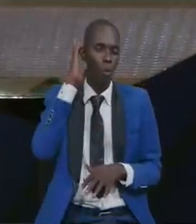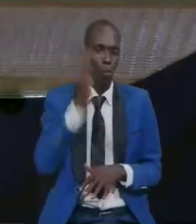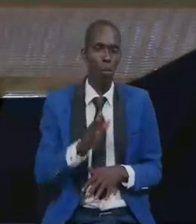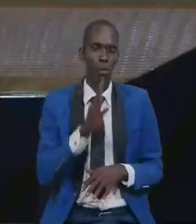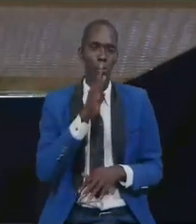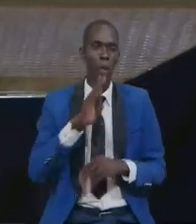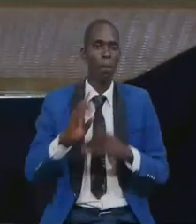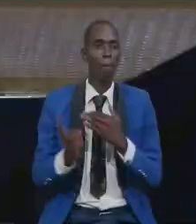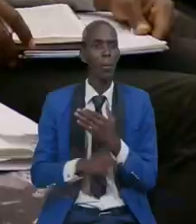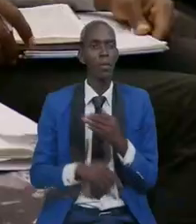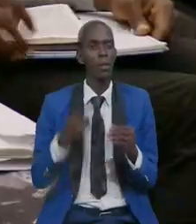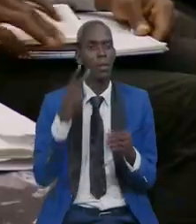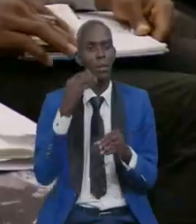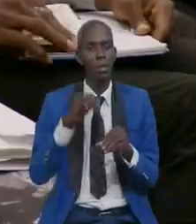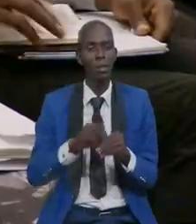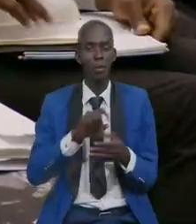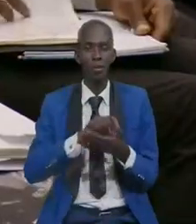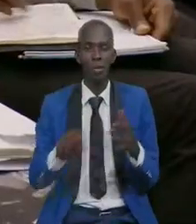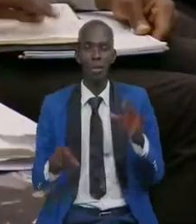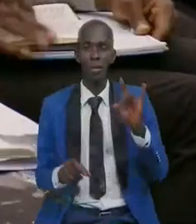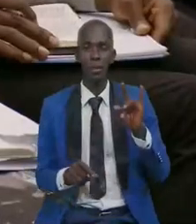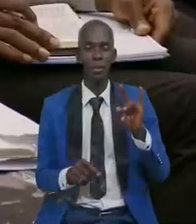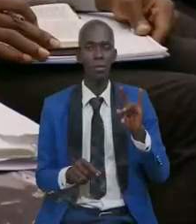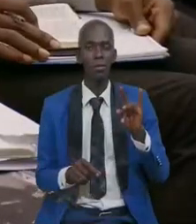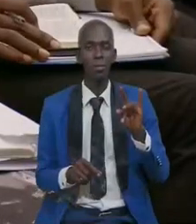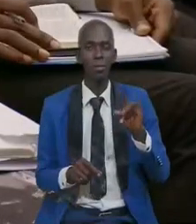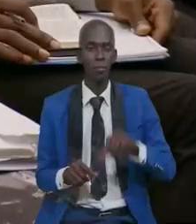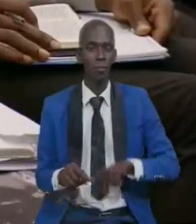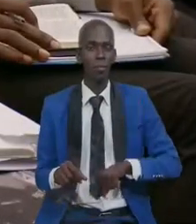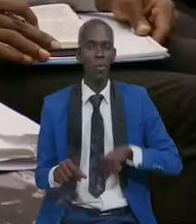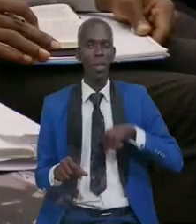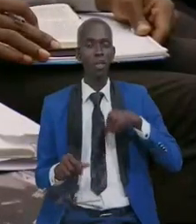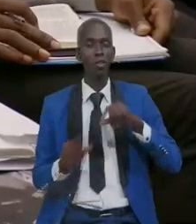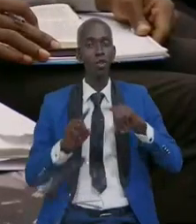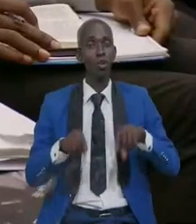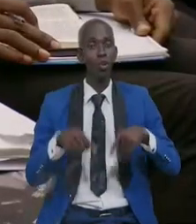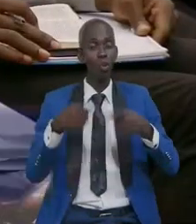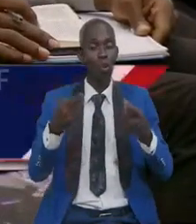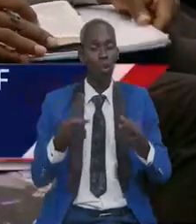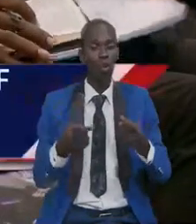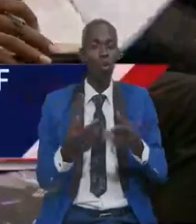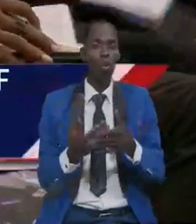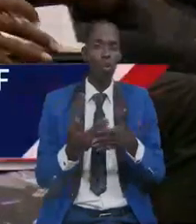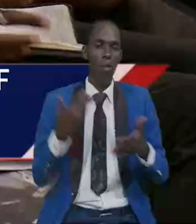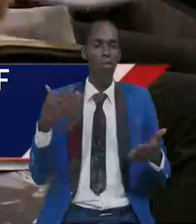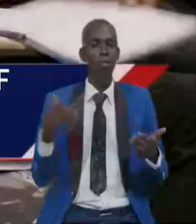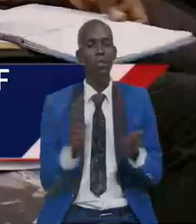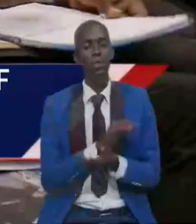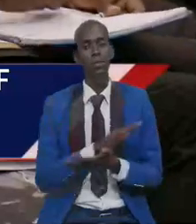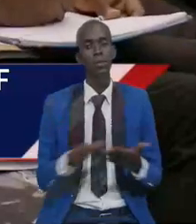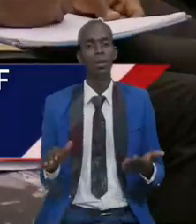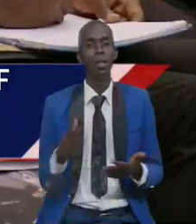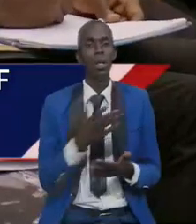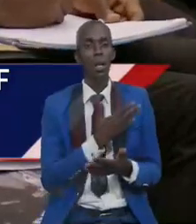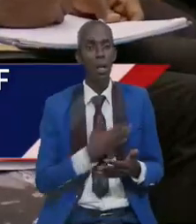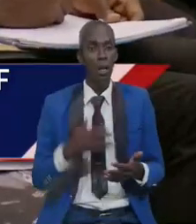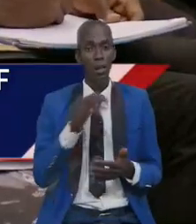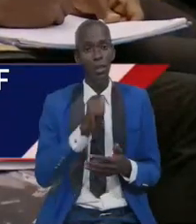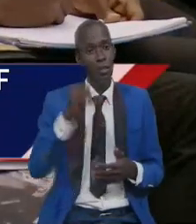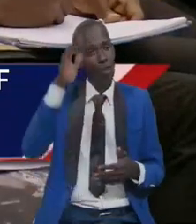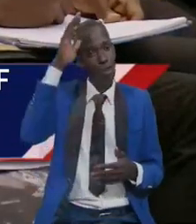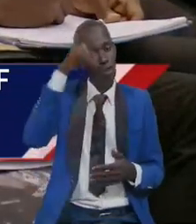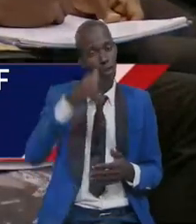rien à faire. Verset 18. L'orgueil, l'arrogance précède la ruine et